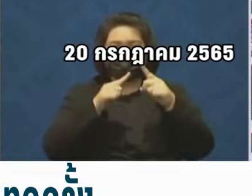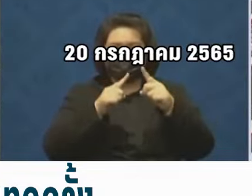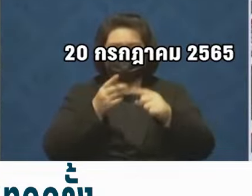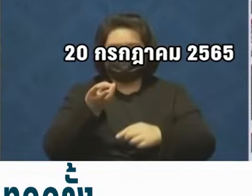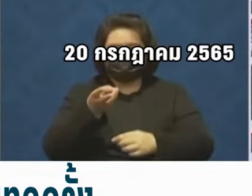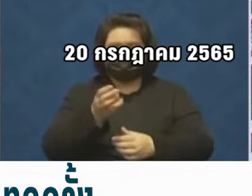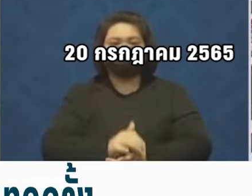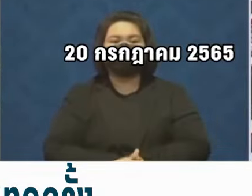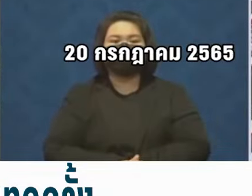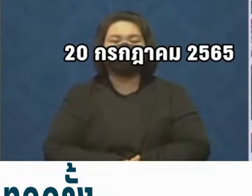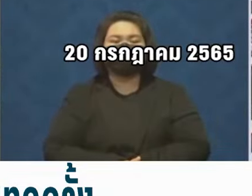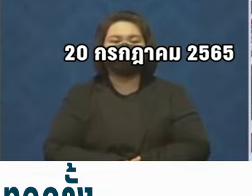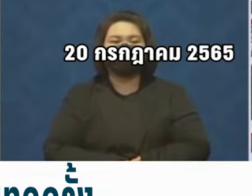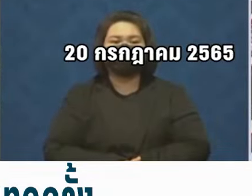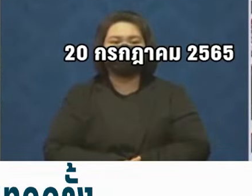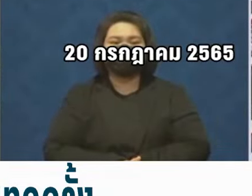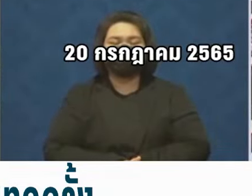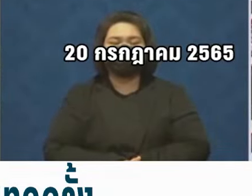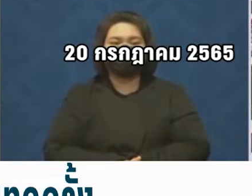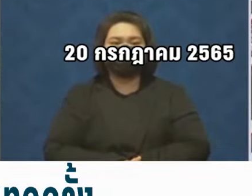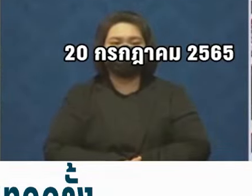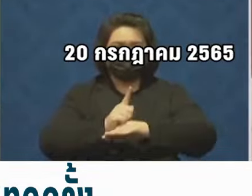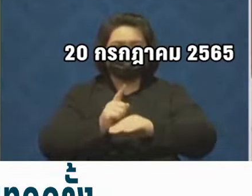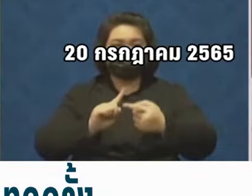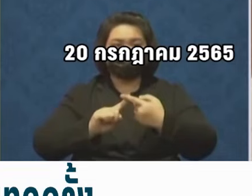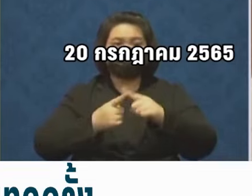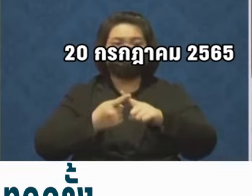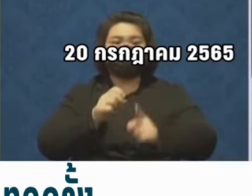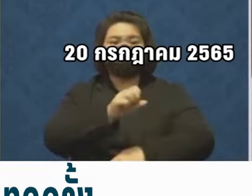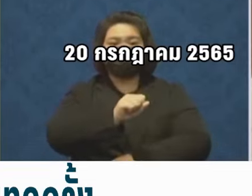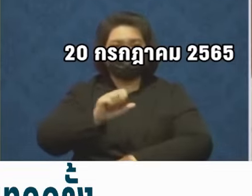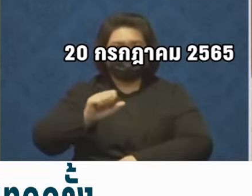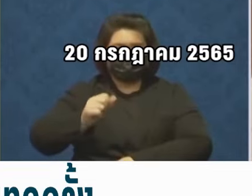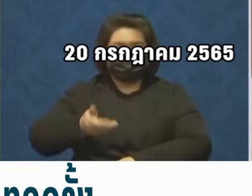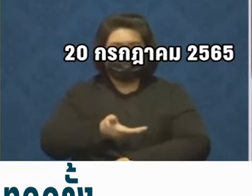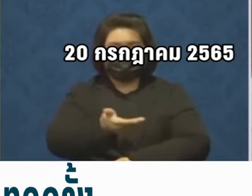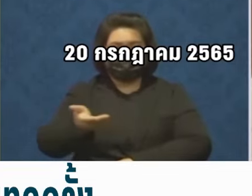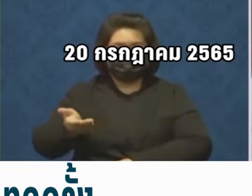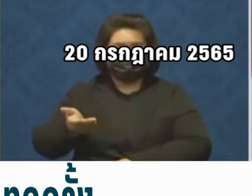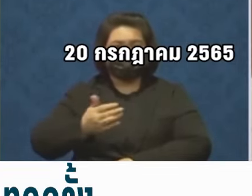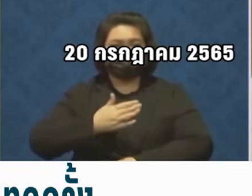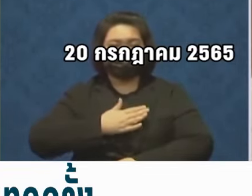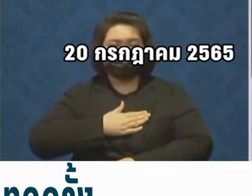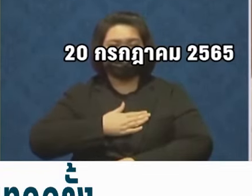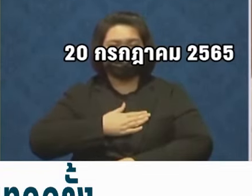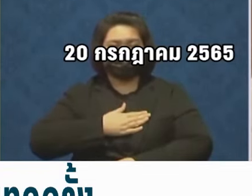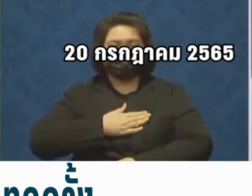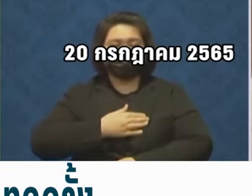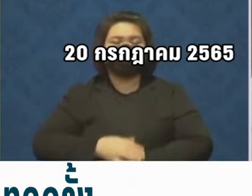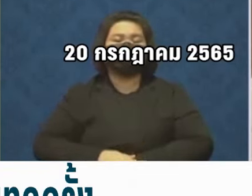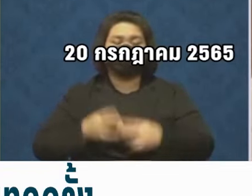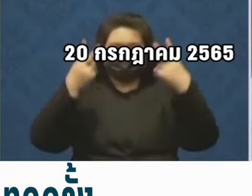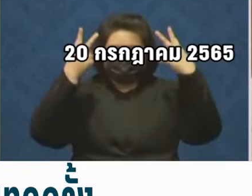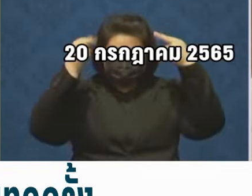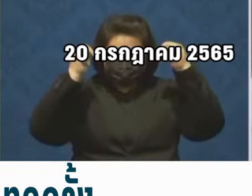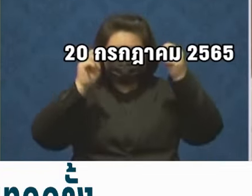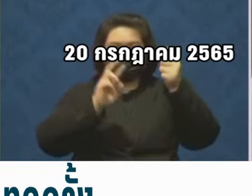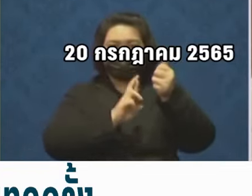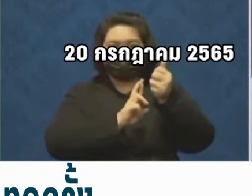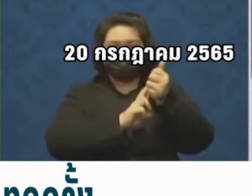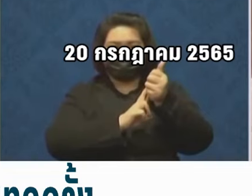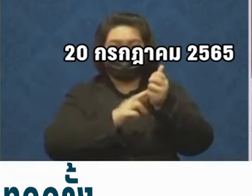คือไม่เคยทำอะไรผิดข้อบังคับไม่เคยทำอะไรผิดกฎหมายถามย้ำว่าหมายความว่าพลเอกประวิตรเนี่ยมีการยื่นใบลาประชุมทุกครั้งเลย